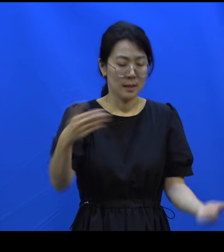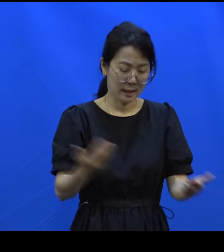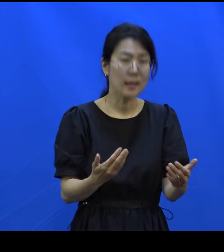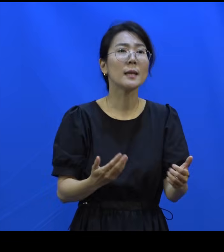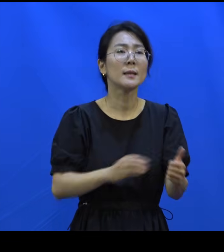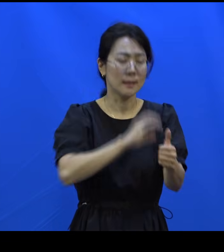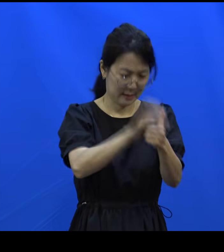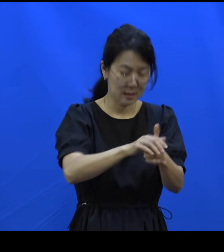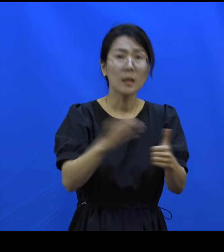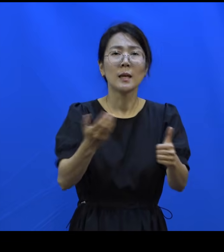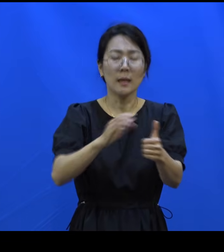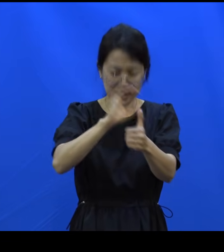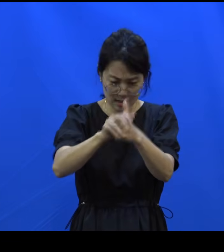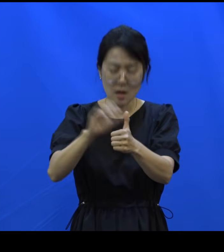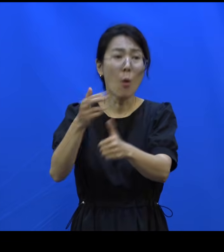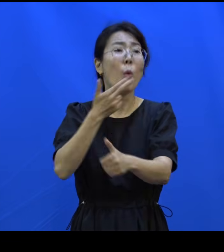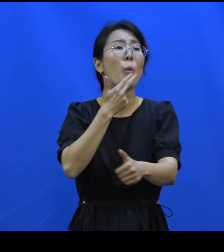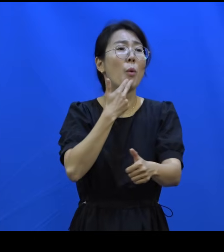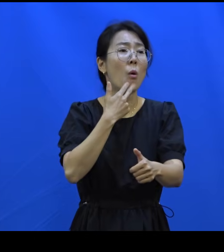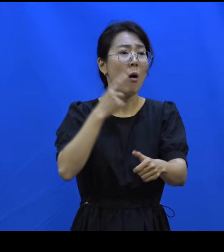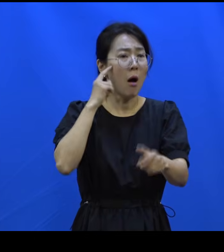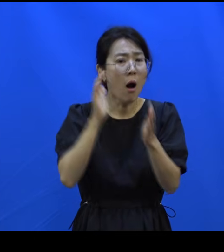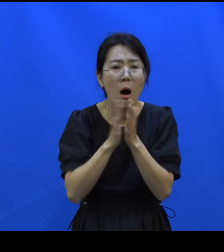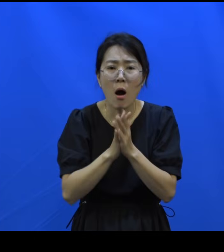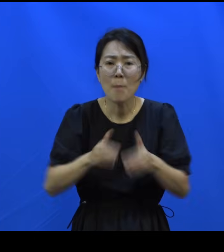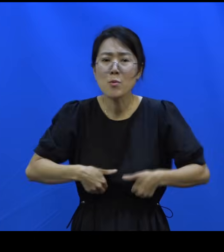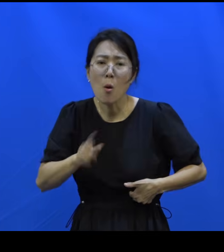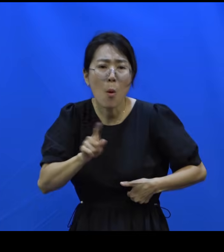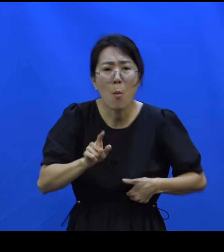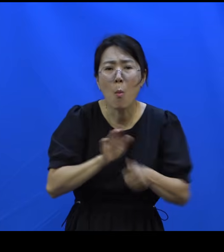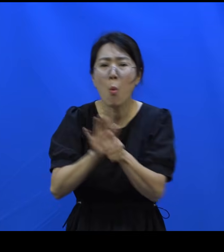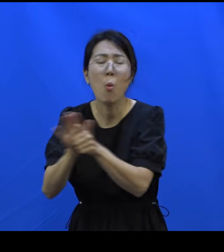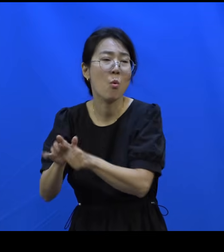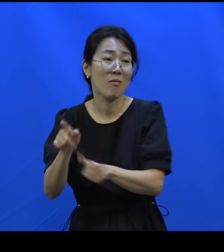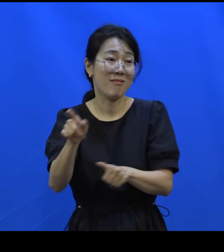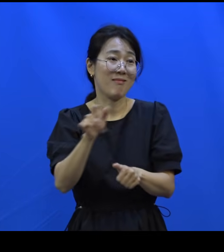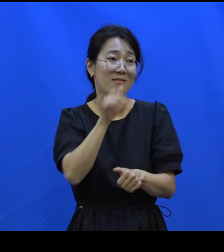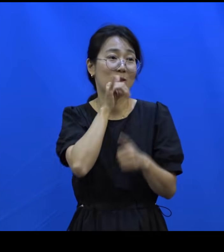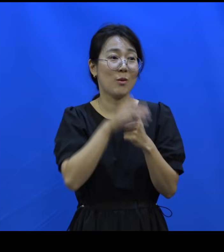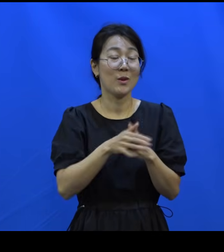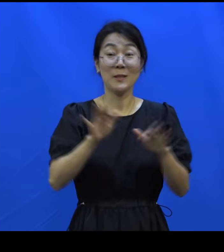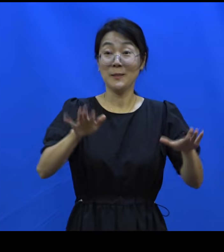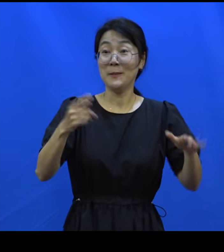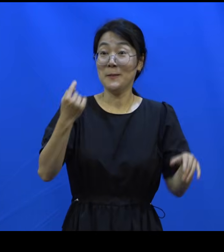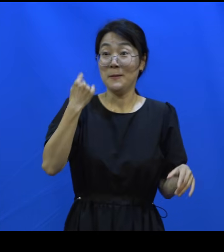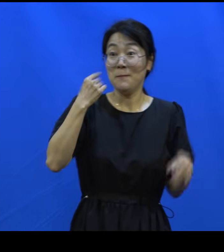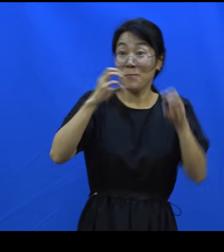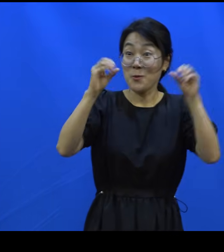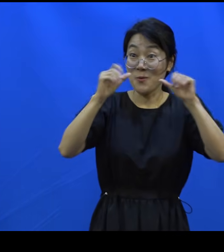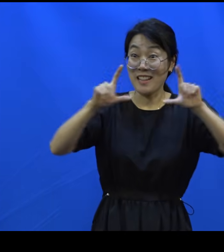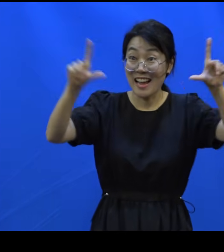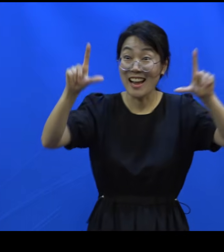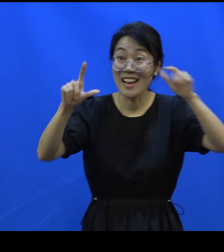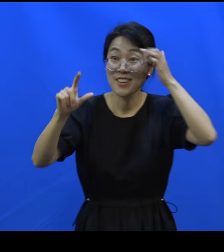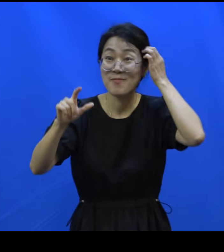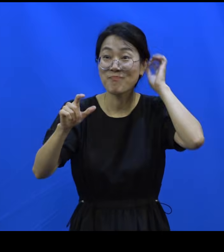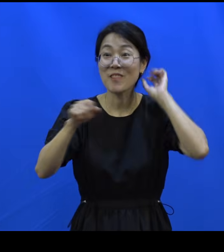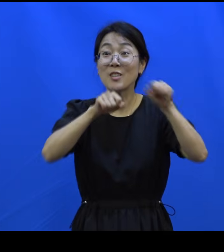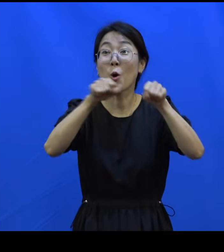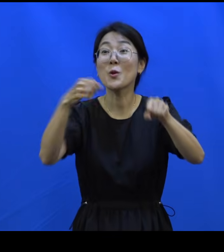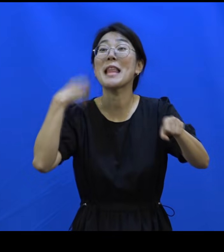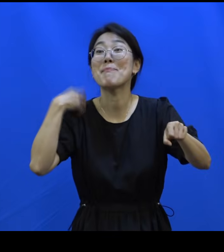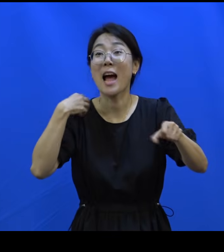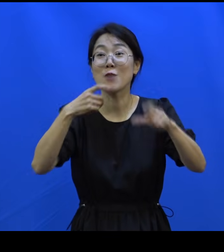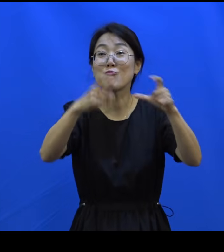우리 교회 토요일 날 교구별로 청소를, 이 본당과 밑에 사랑을 막 교회 전체를 청소를